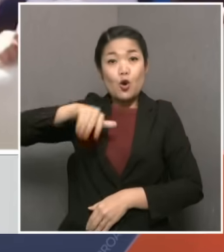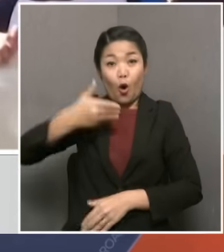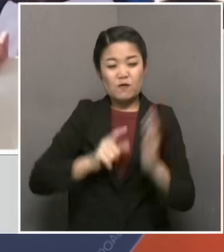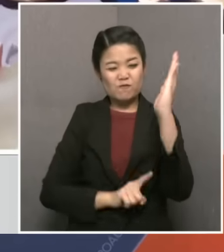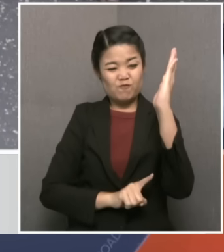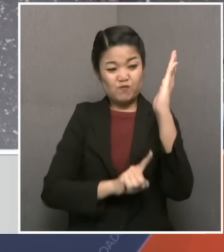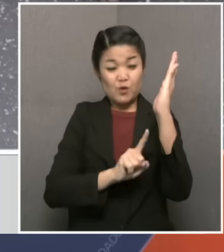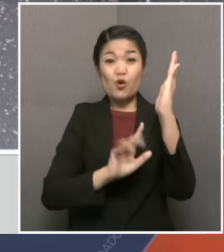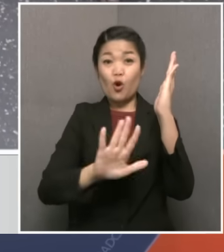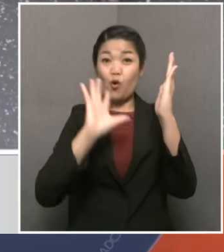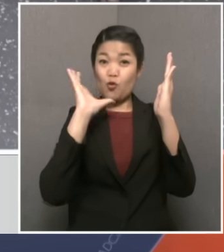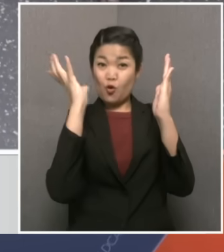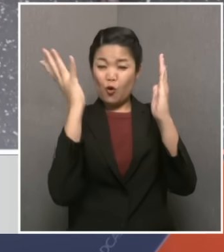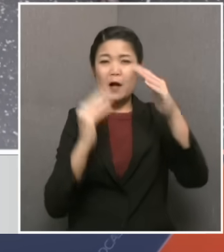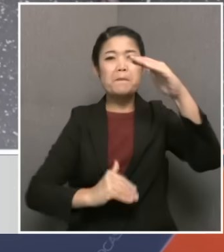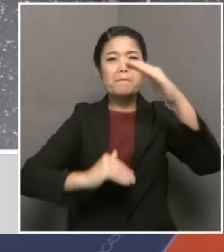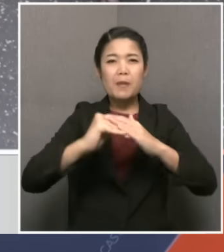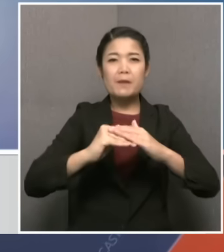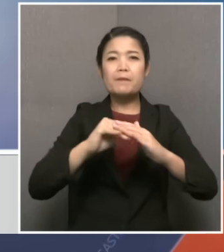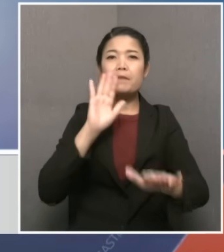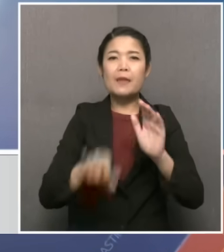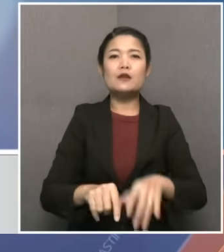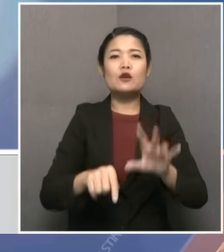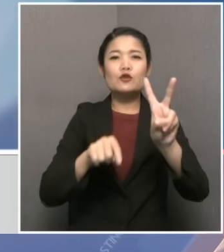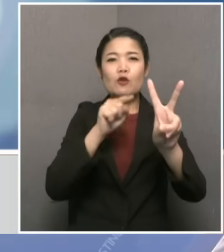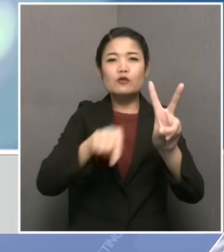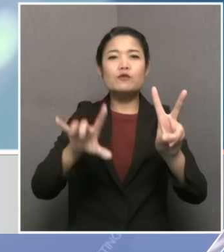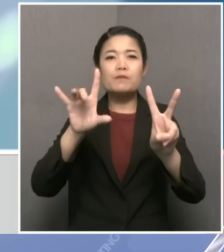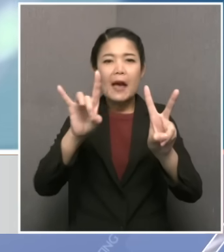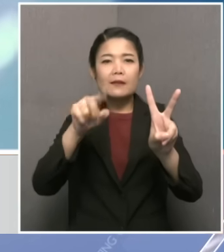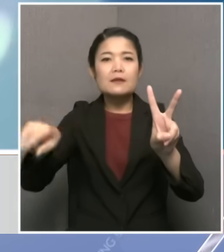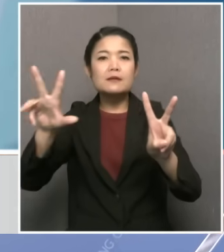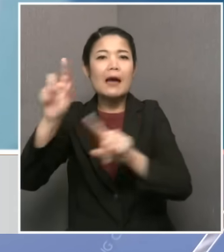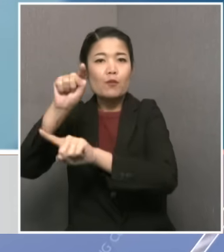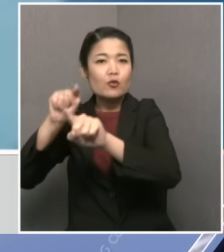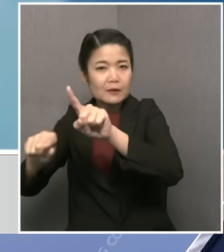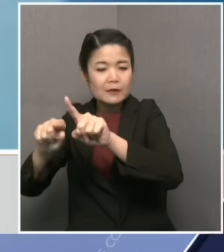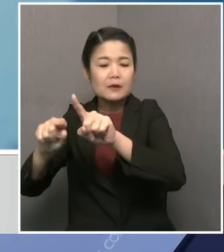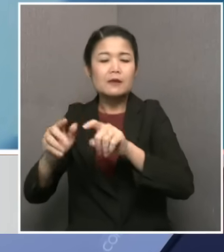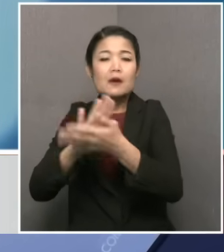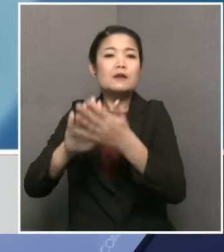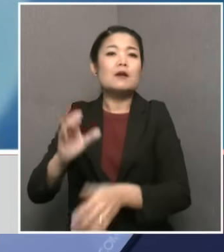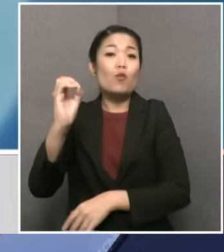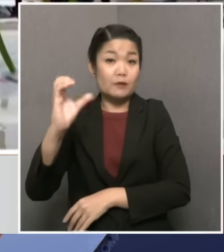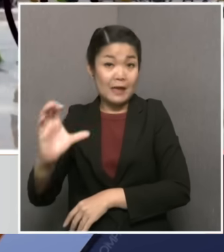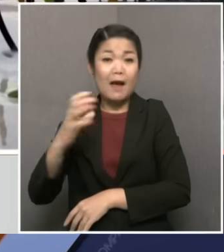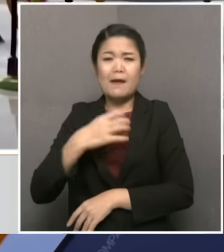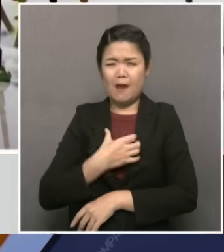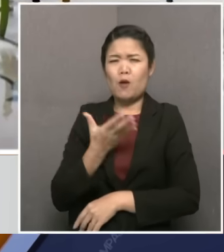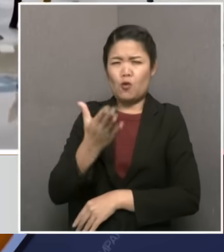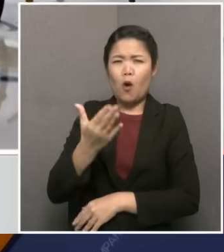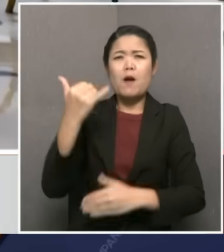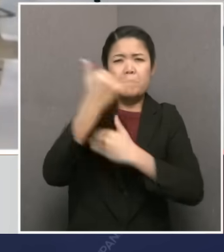า ค่ะ มันเกินเป้าหมายข้อตกลงปารีสเพราะฉะนั้นท่านเลขาการสำนักจึงบอกว่าอยากให้ผู้นำเนี่ยเข้ามาคุย